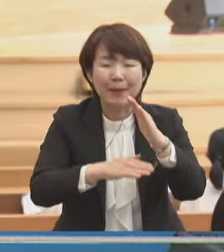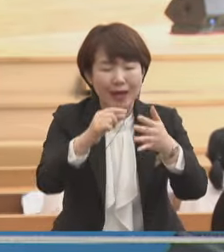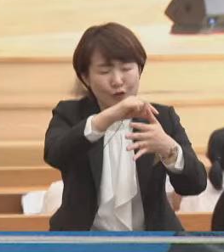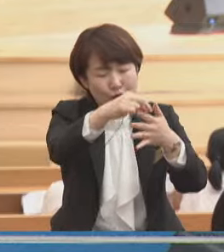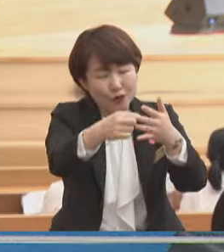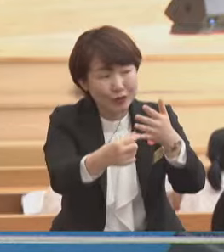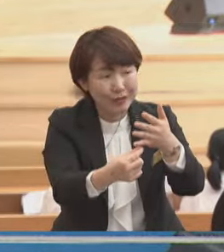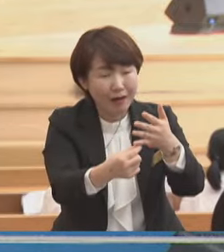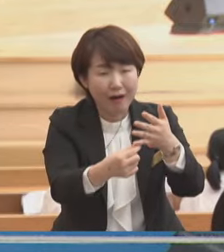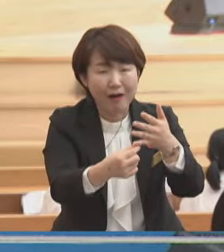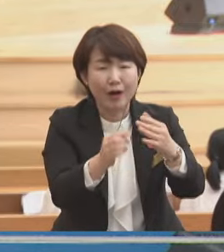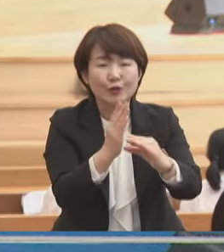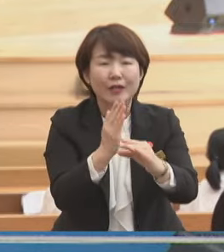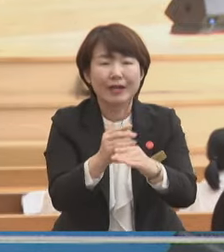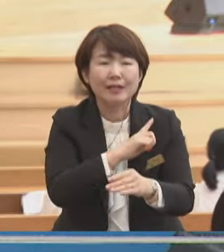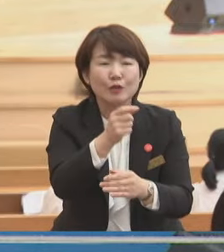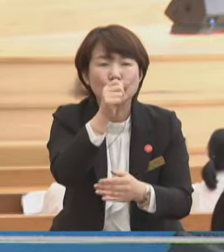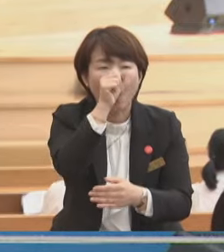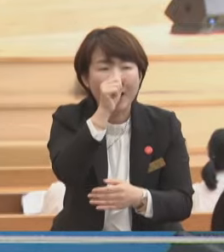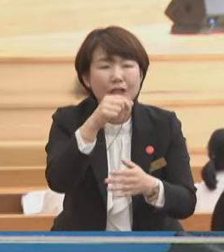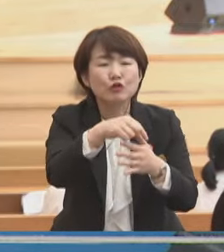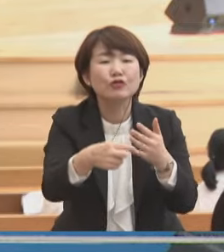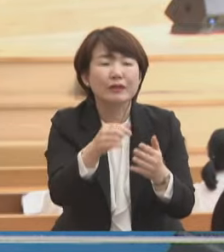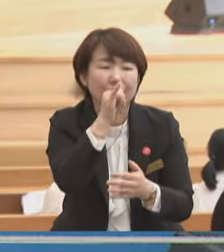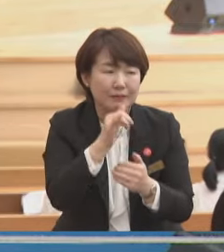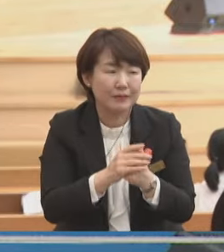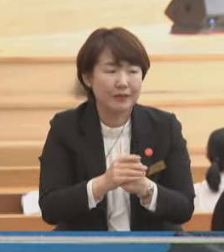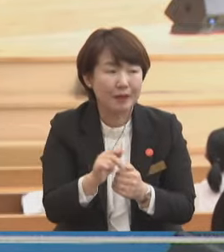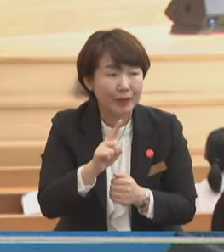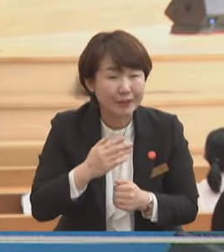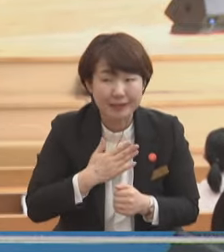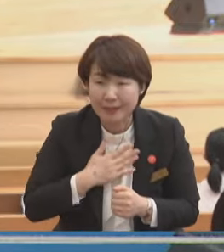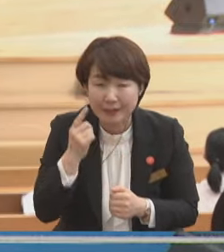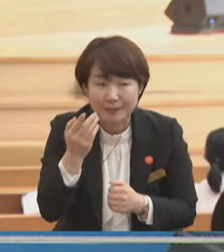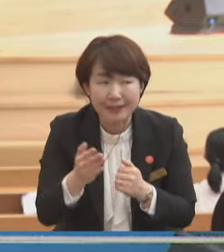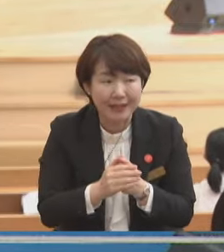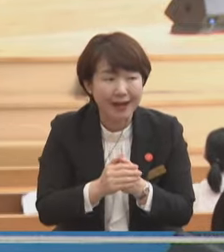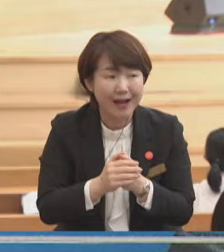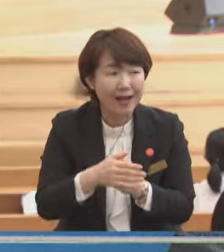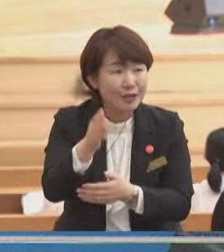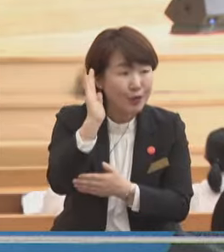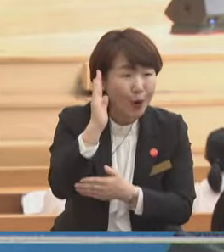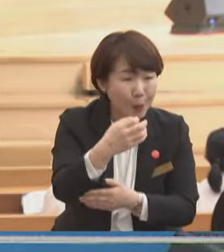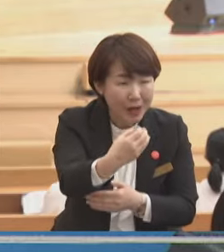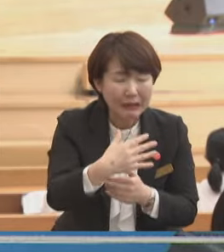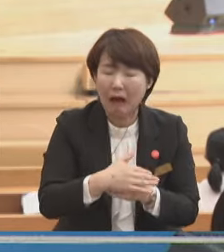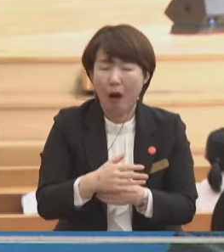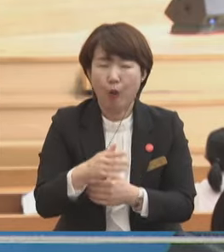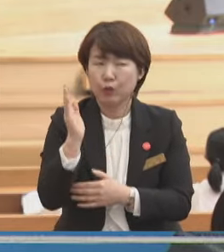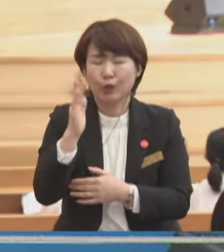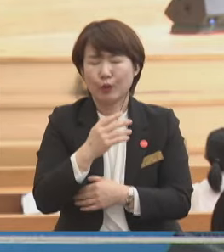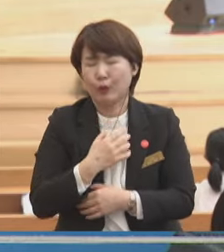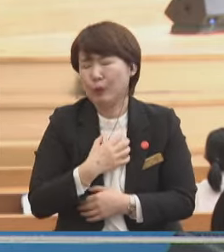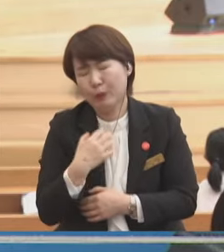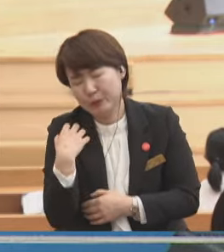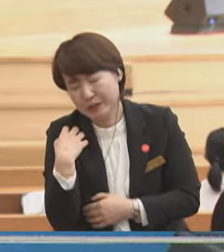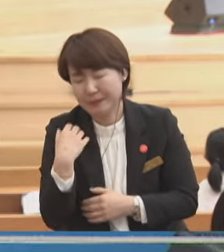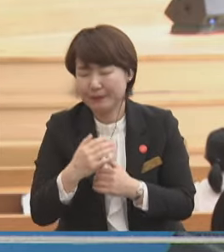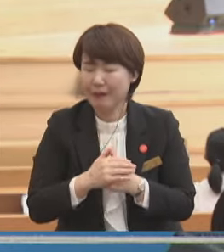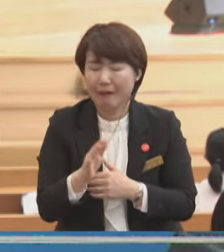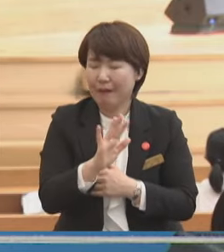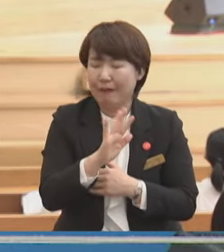좋아하는 예배 순서가 있어요 어떤 순서일 설교 아닙니까 아이고 그건 진짜 부담스러워 가지고